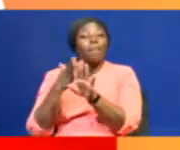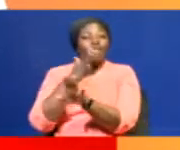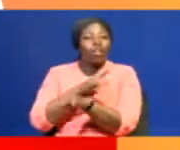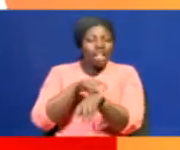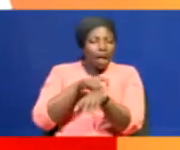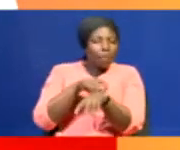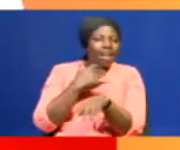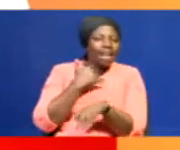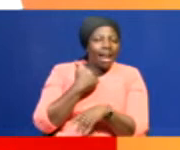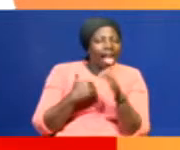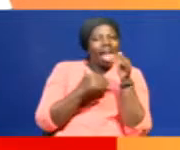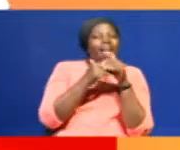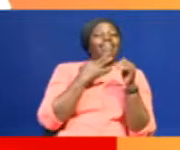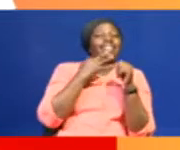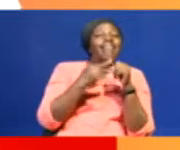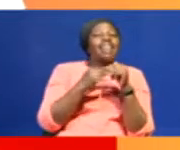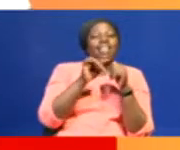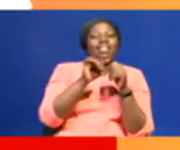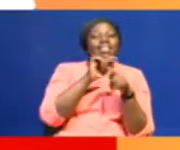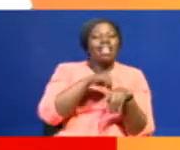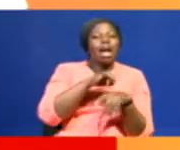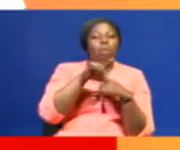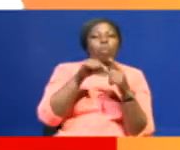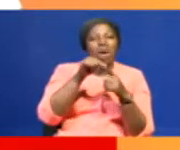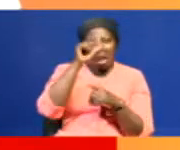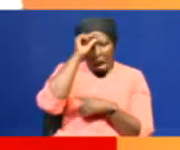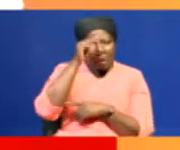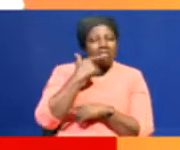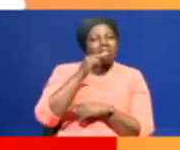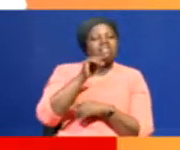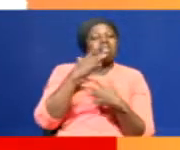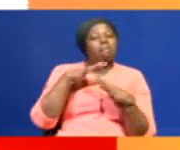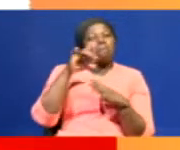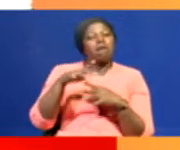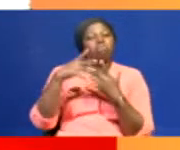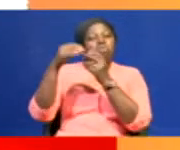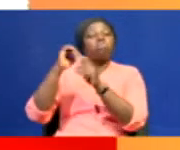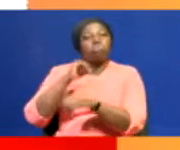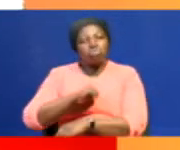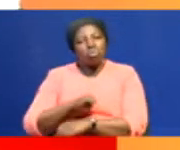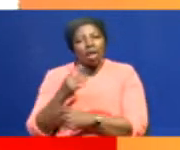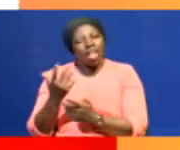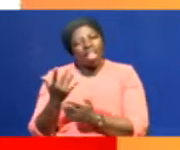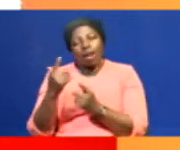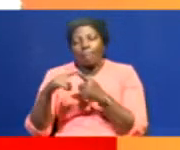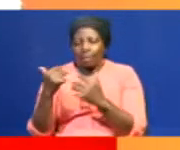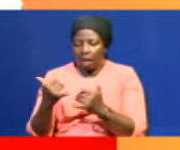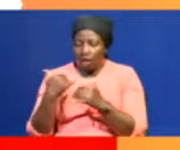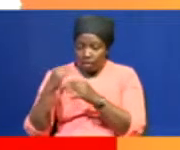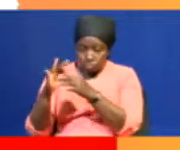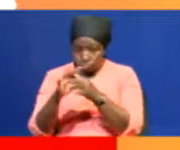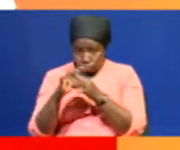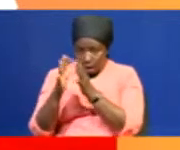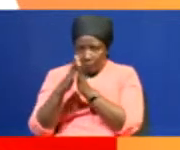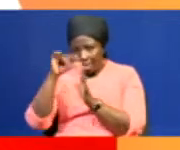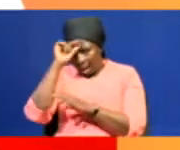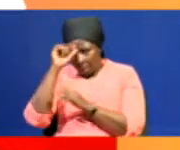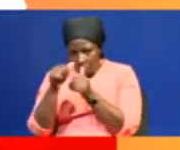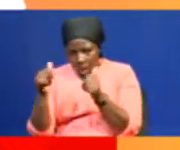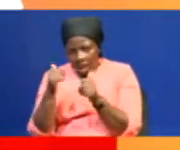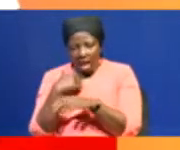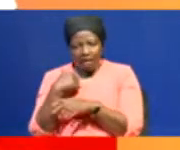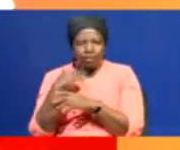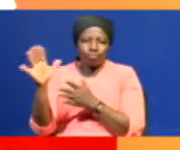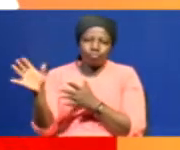inakundua watu wanafaende shule wafanye nini. But tumeshirikiana na serikali vizuri. Tumeanza kupeleka watu wetu shuleni, wanapata zile leseni